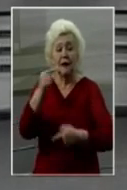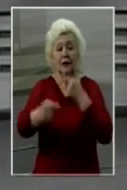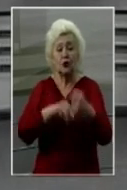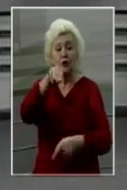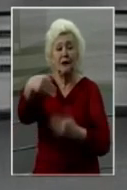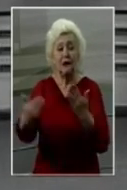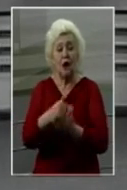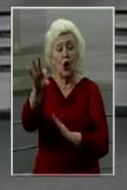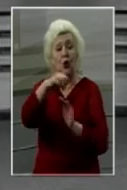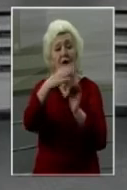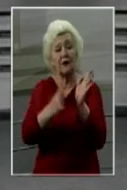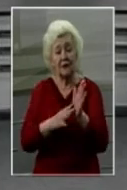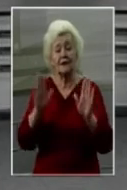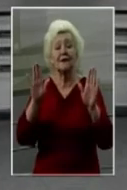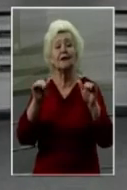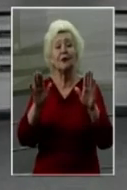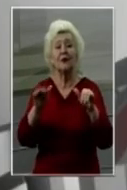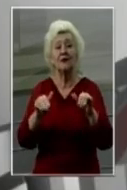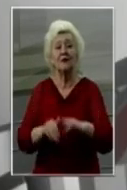о 19:00. До побачення.